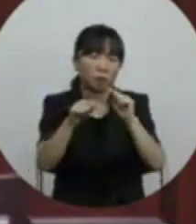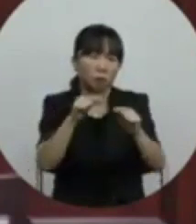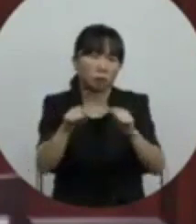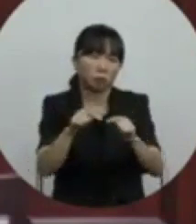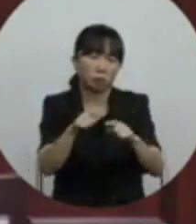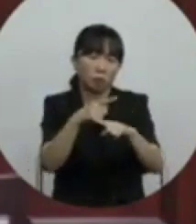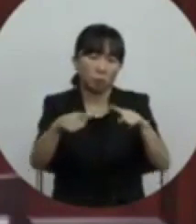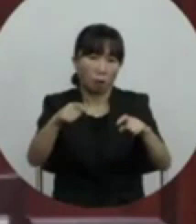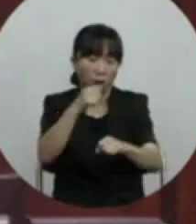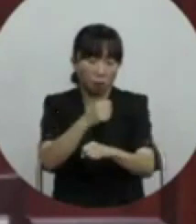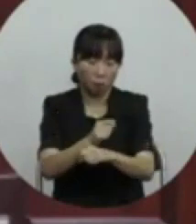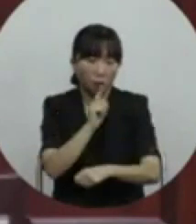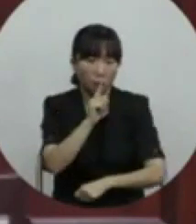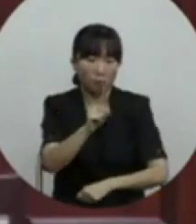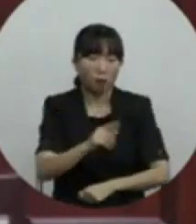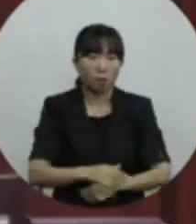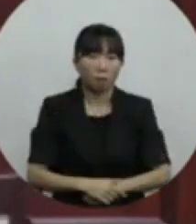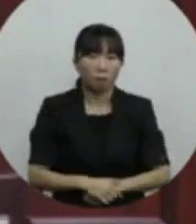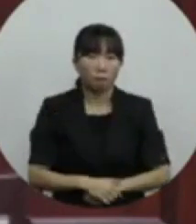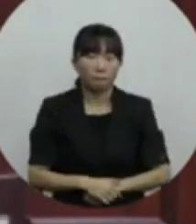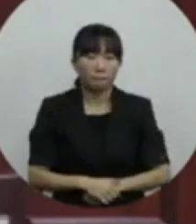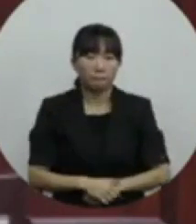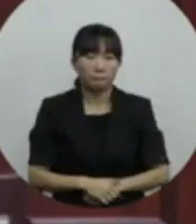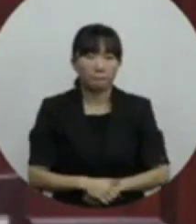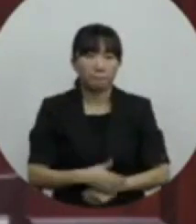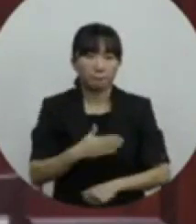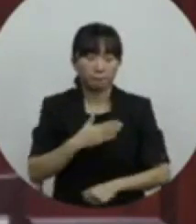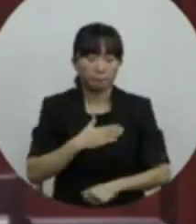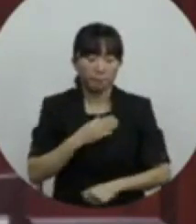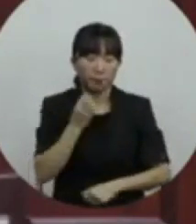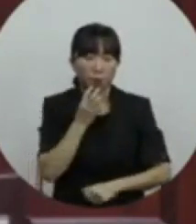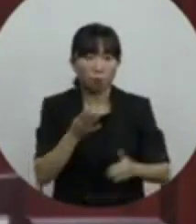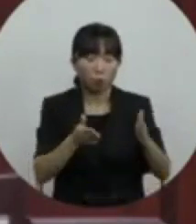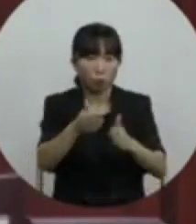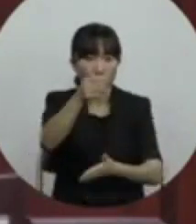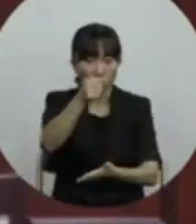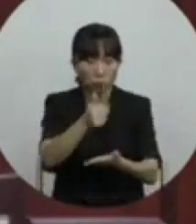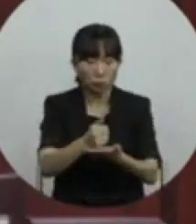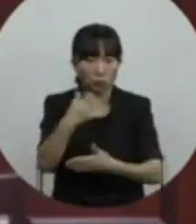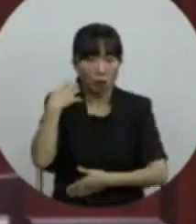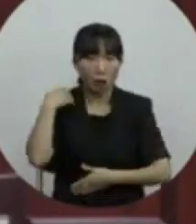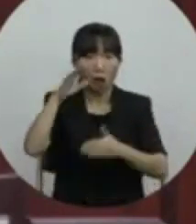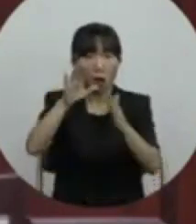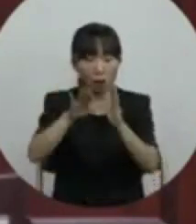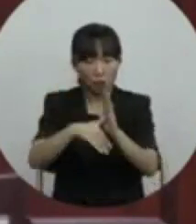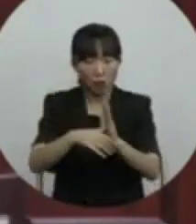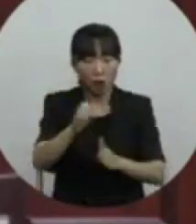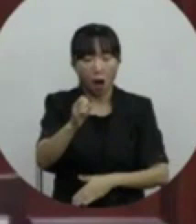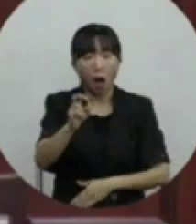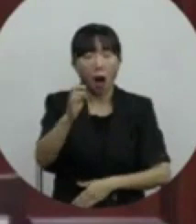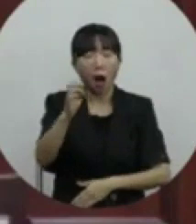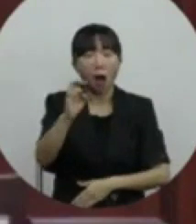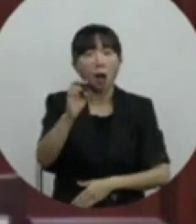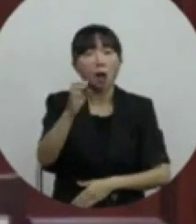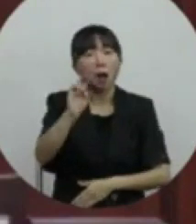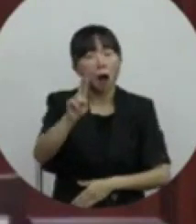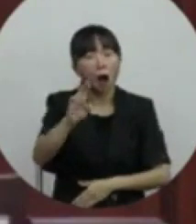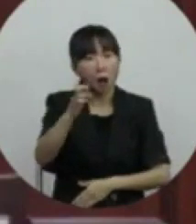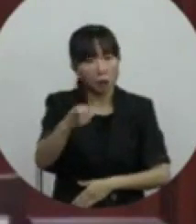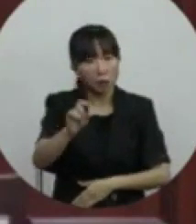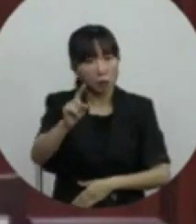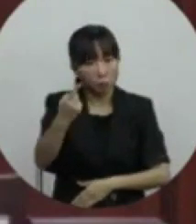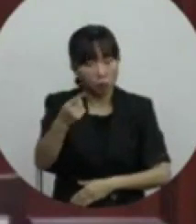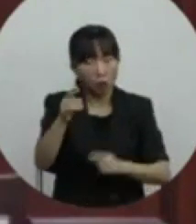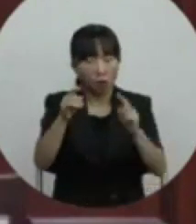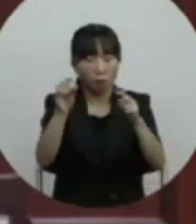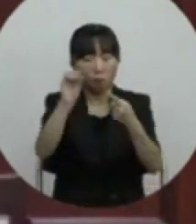정책이라고 평가하며 임기 내 공공 분야에서 RE100 100%를 달성하겠다는